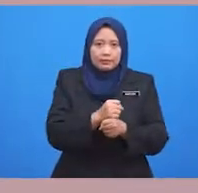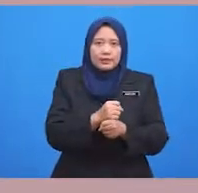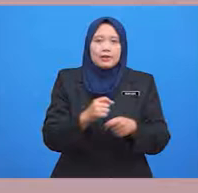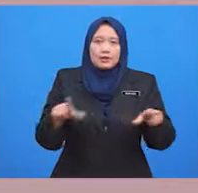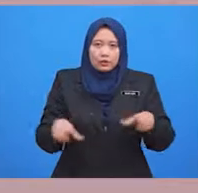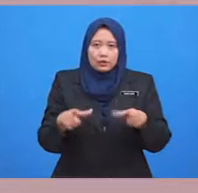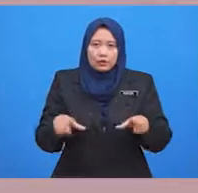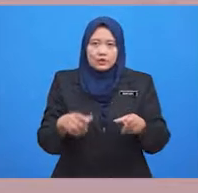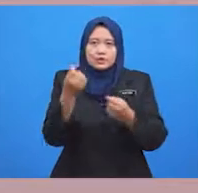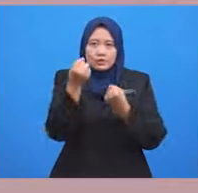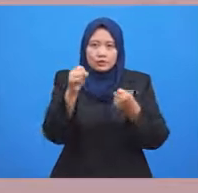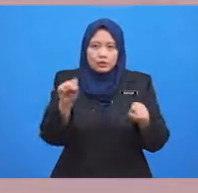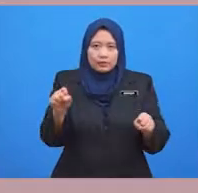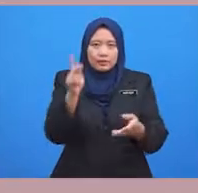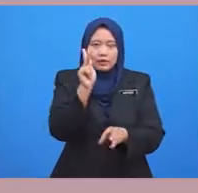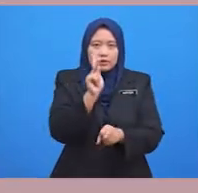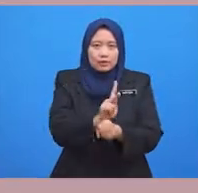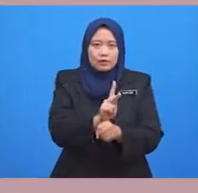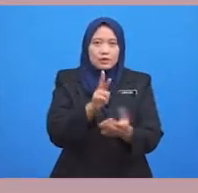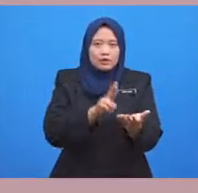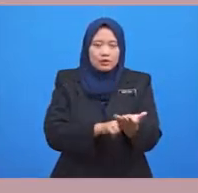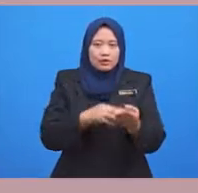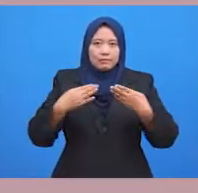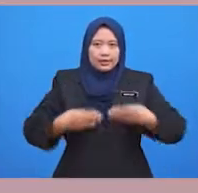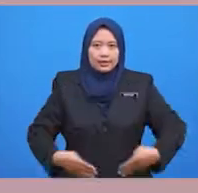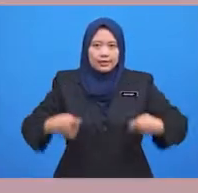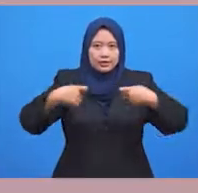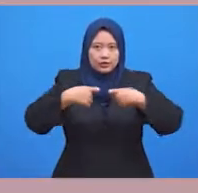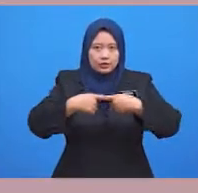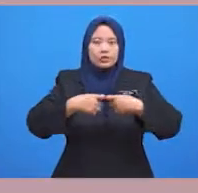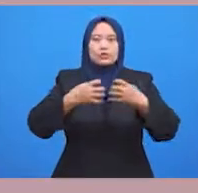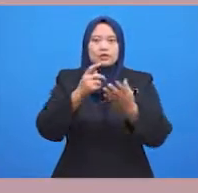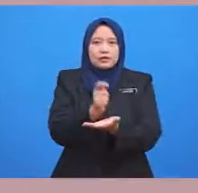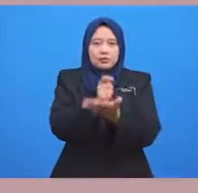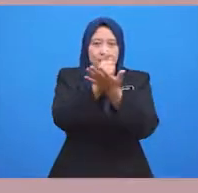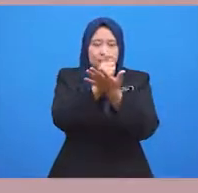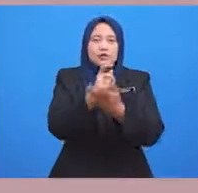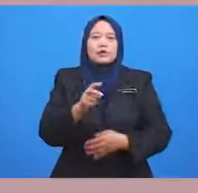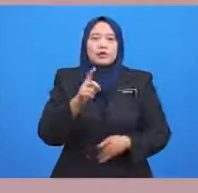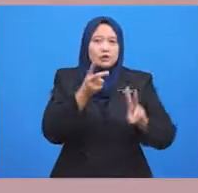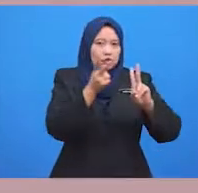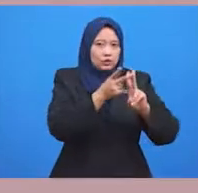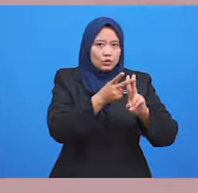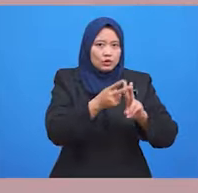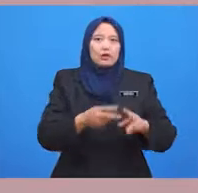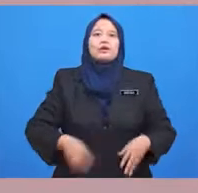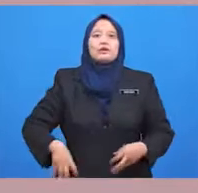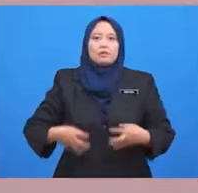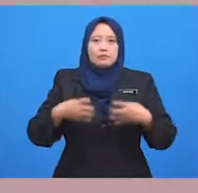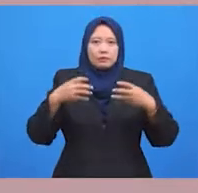perkhidmatan rawatan badan elektroterapi. Yang kedua, pelajar dapat melakukan persediaan